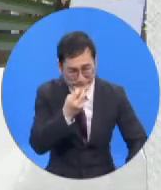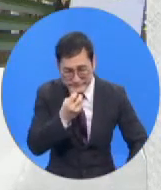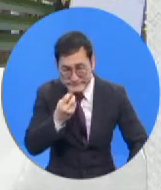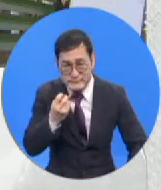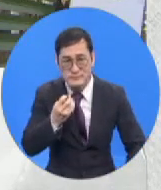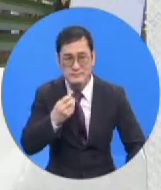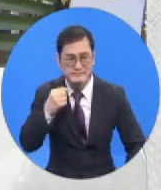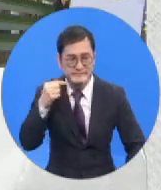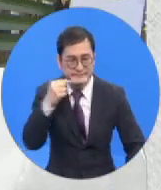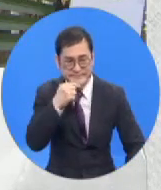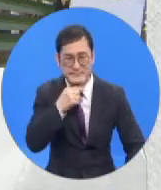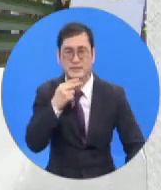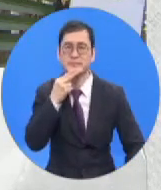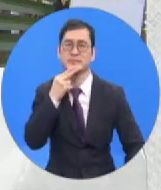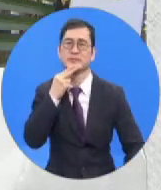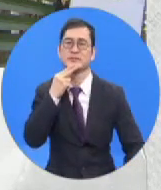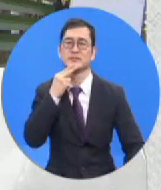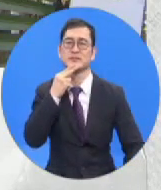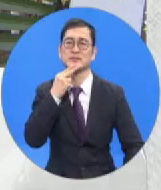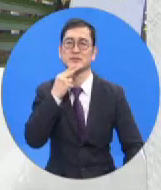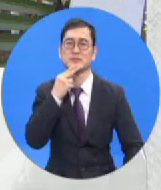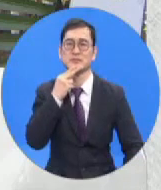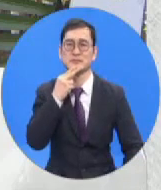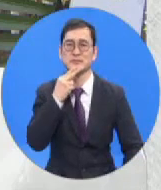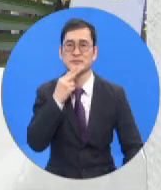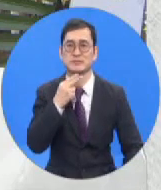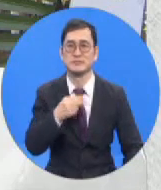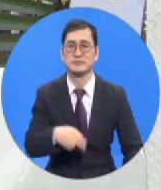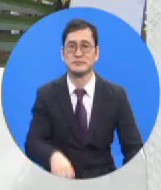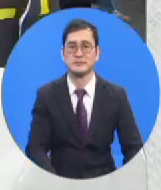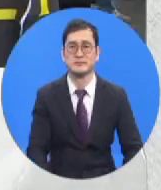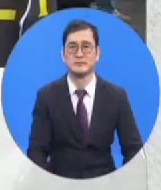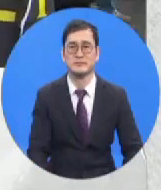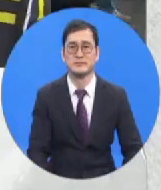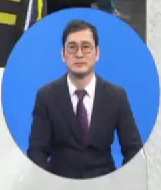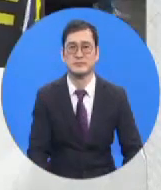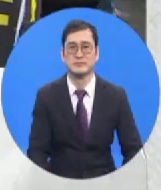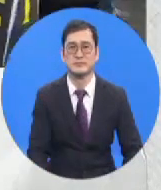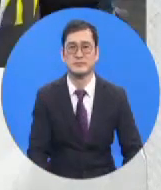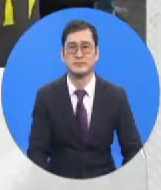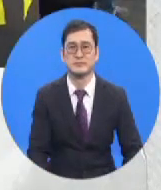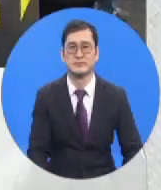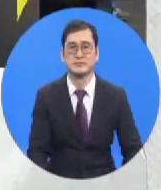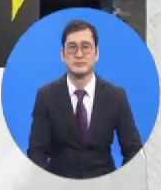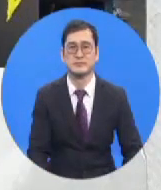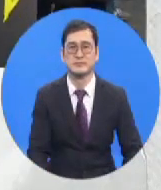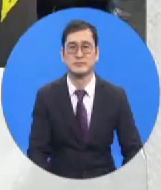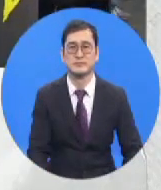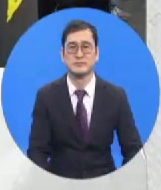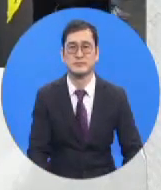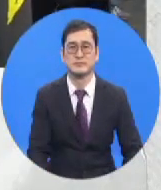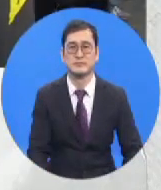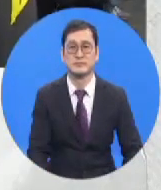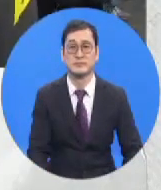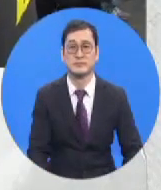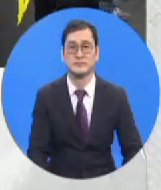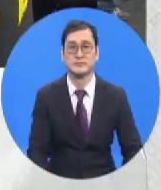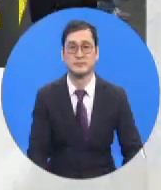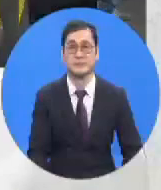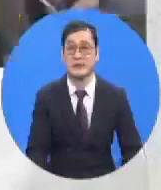얘기하신 것처럼 저는 지금쯤 궁예가 좀 필요한 것 같아요. 궁예 관심법. 우르르 이제